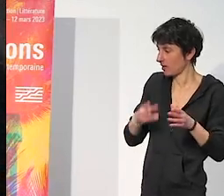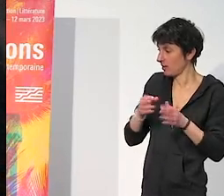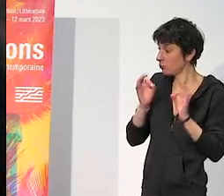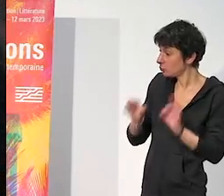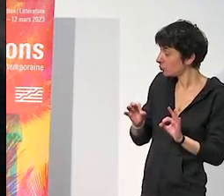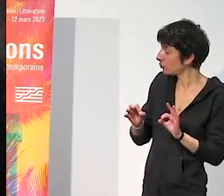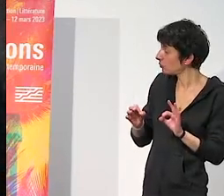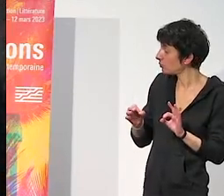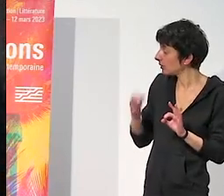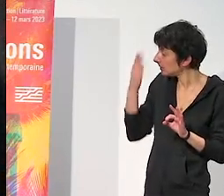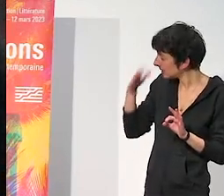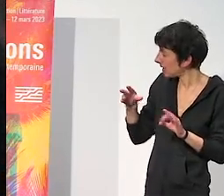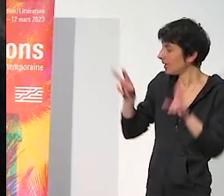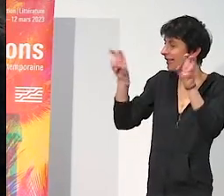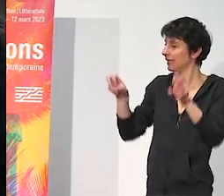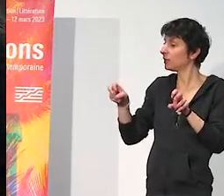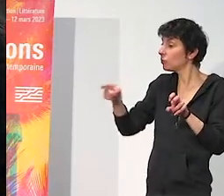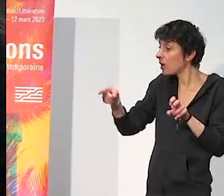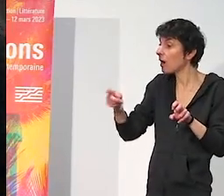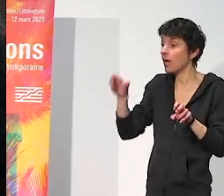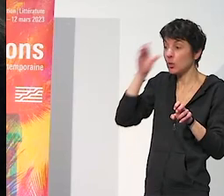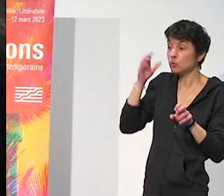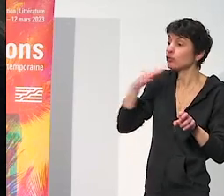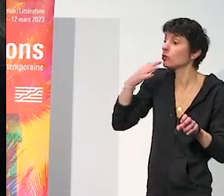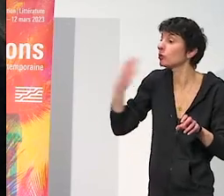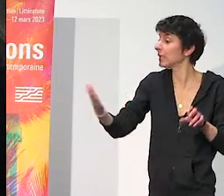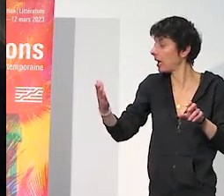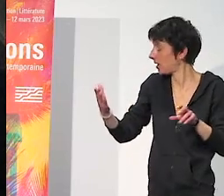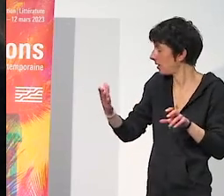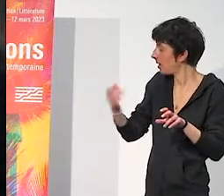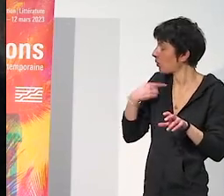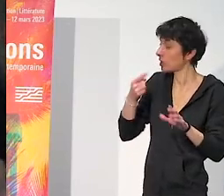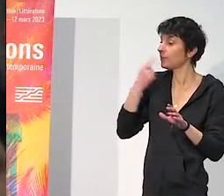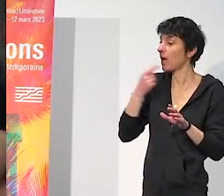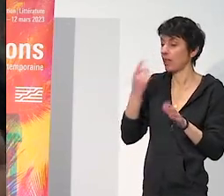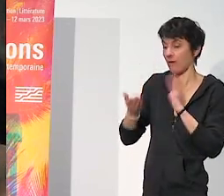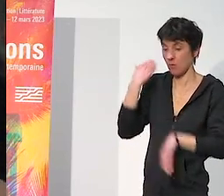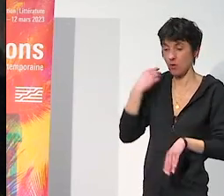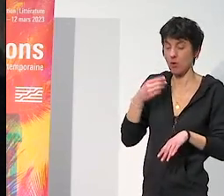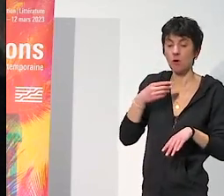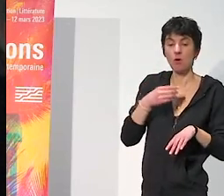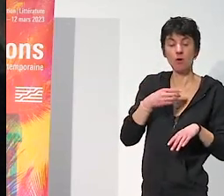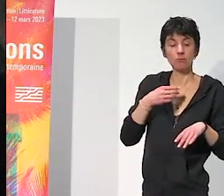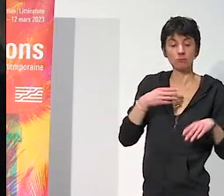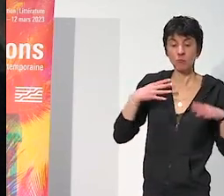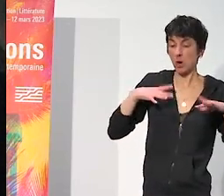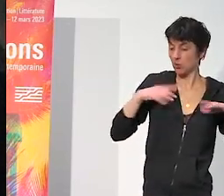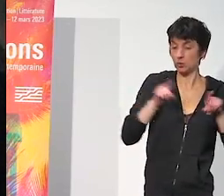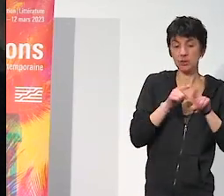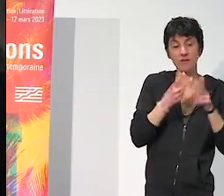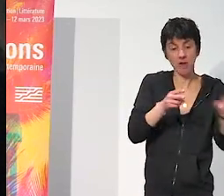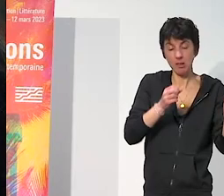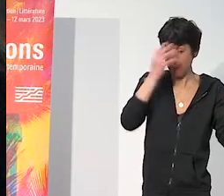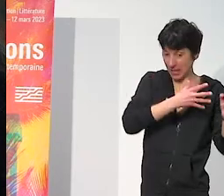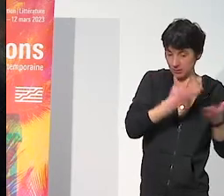pense à quand tu écouteras cette chanson, quand je parle de ce qui s'est passé à Broadway, à Hollywood,